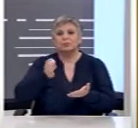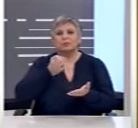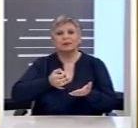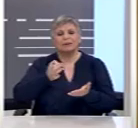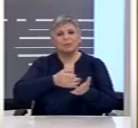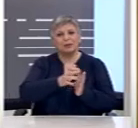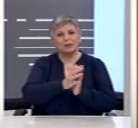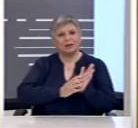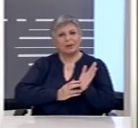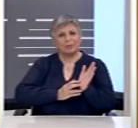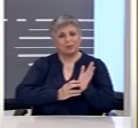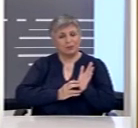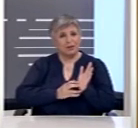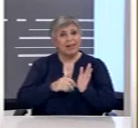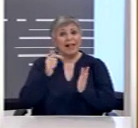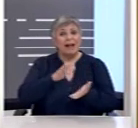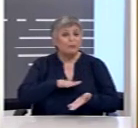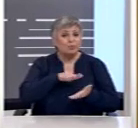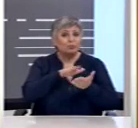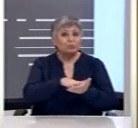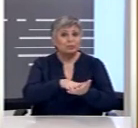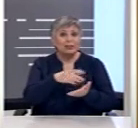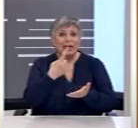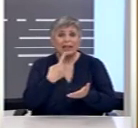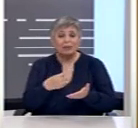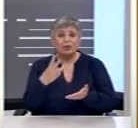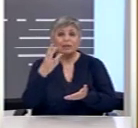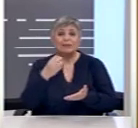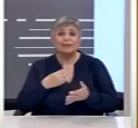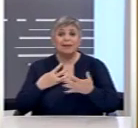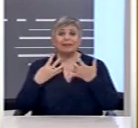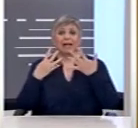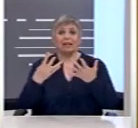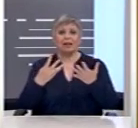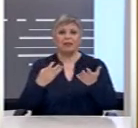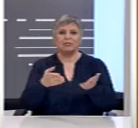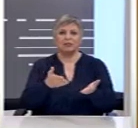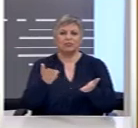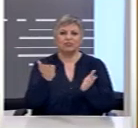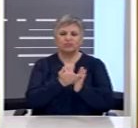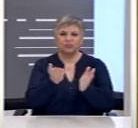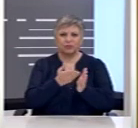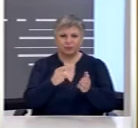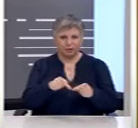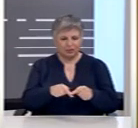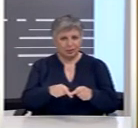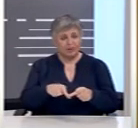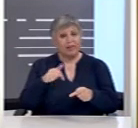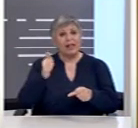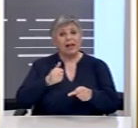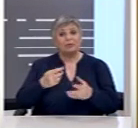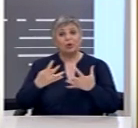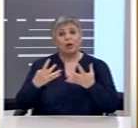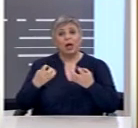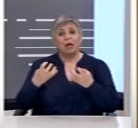είναι 139 φάκελοι, είναι περί τις 90 μαρτυρικές